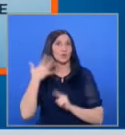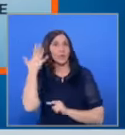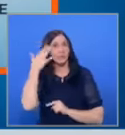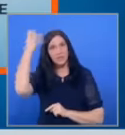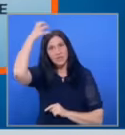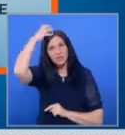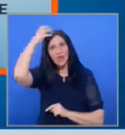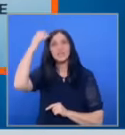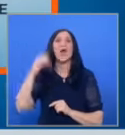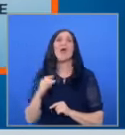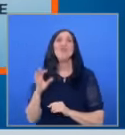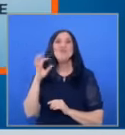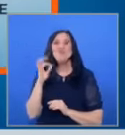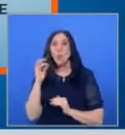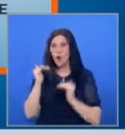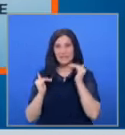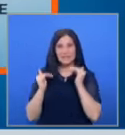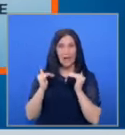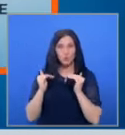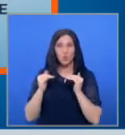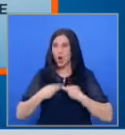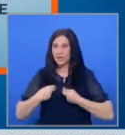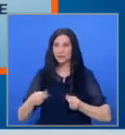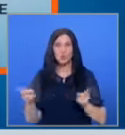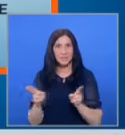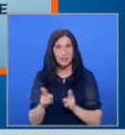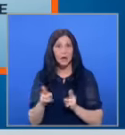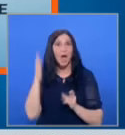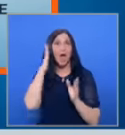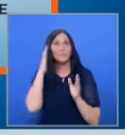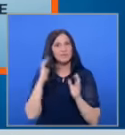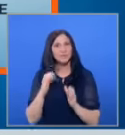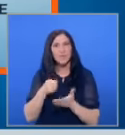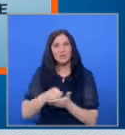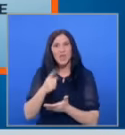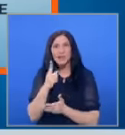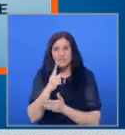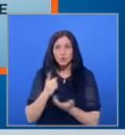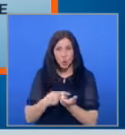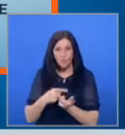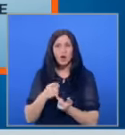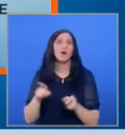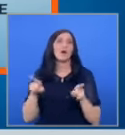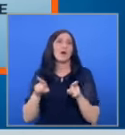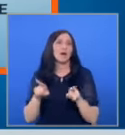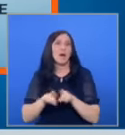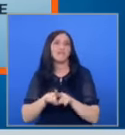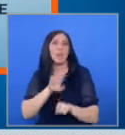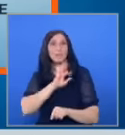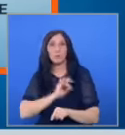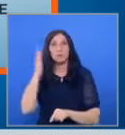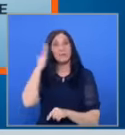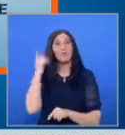ситуация на нулево салдо, разходите се свиват, правителството разплаща само толкова, колкото са приходите в хазната. Това обаче води след себе си